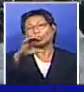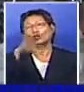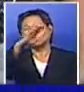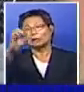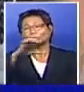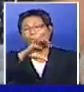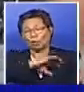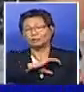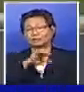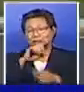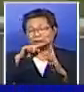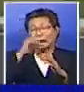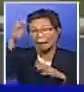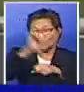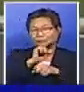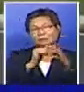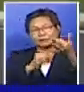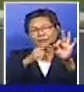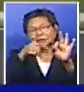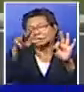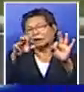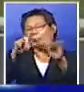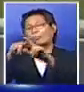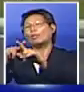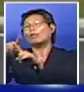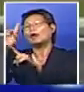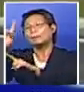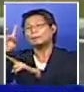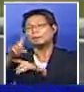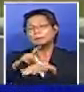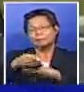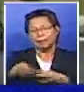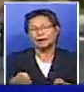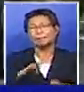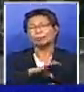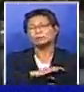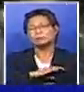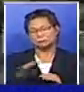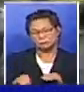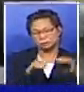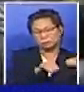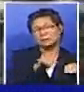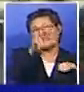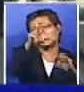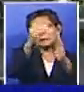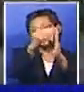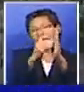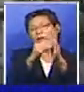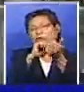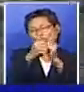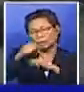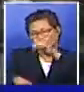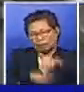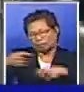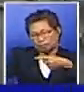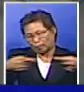bakal bertugas bermula dari 19 hingga 30 ogos termasuk di Balai Polis bergerak sebanyak tiga acara sukan berbasikal dipertandingkan